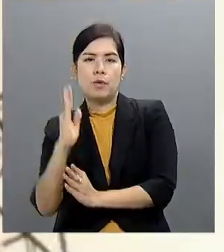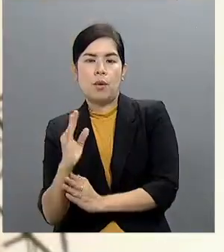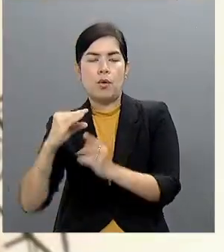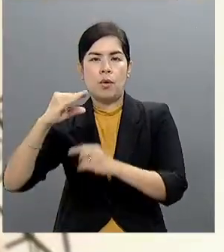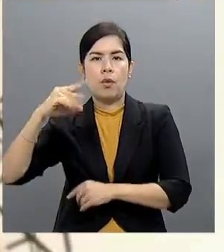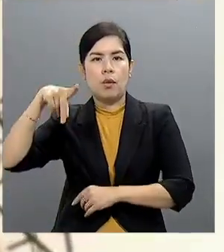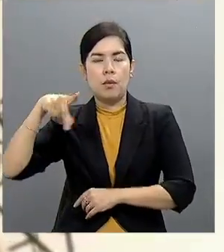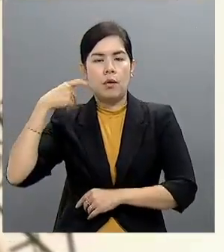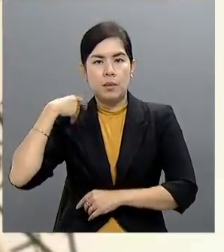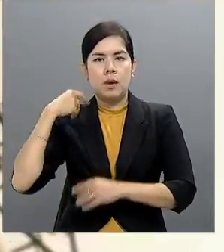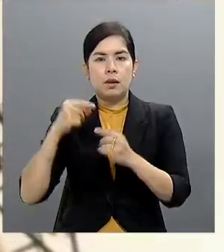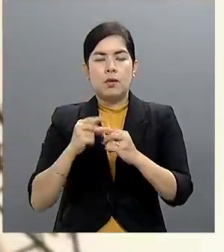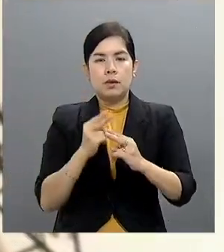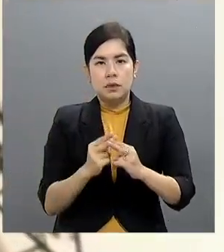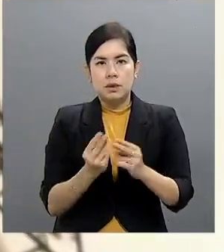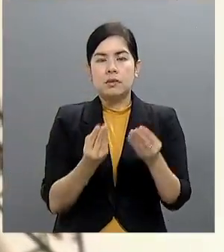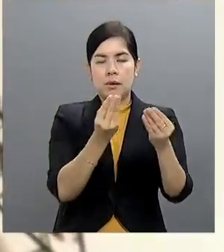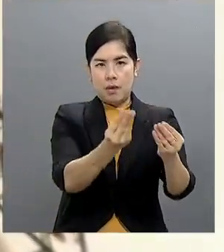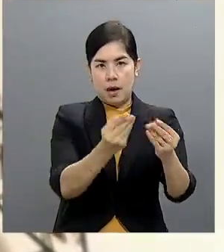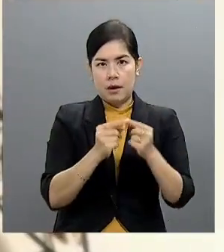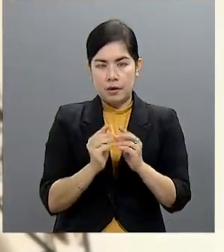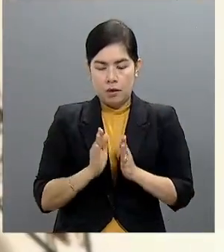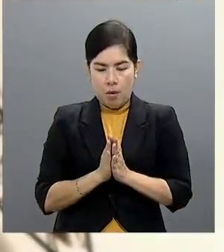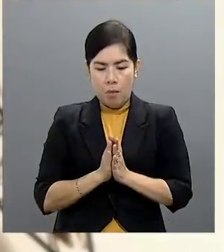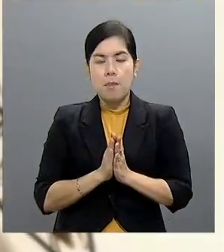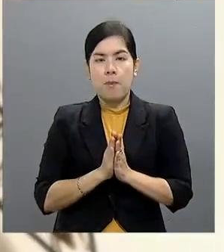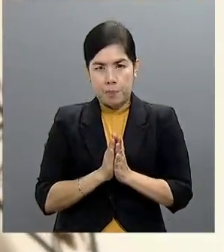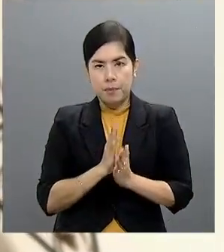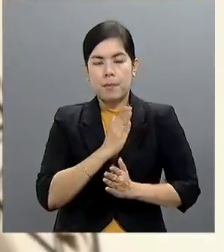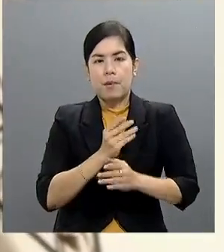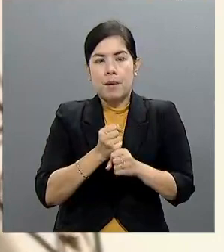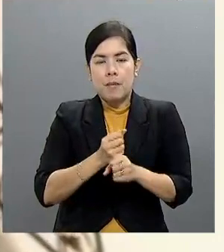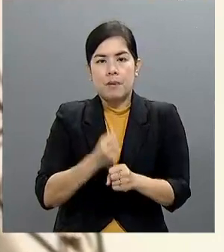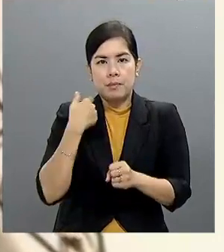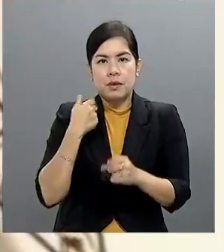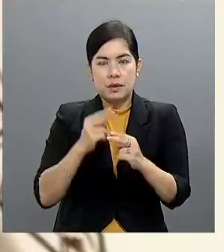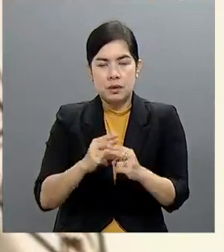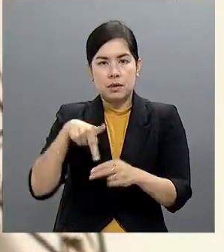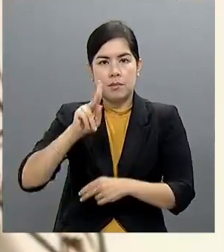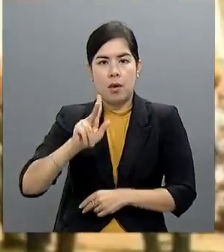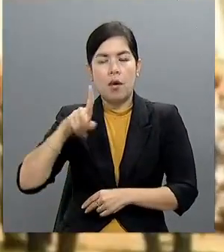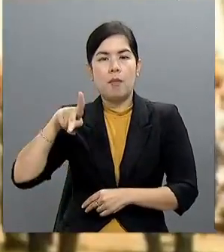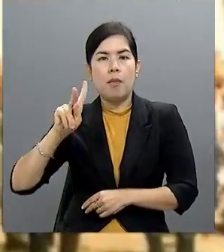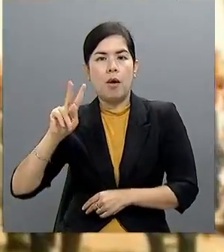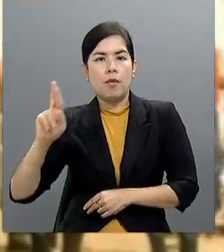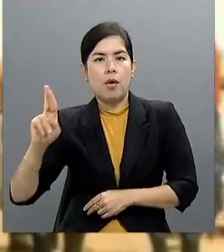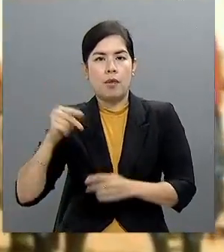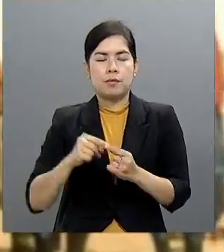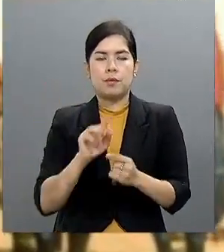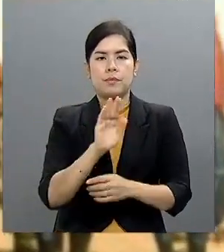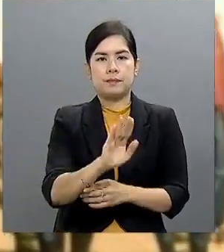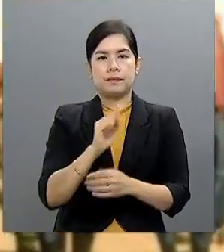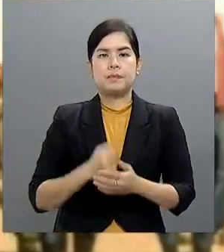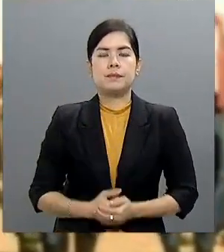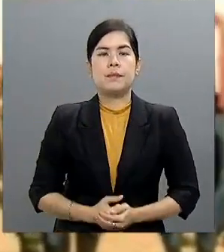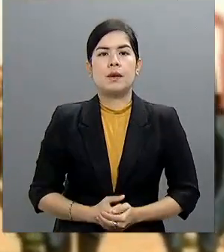พระนามพระพุทธรูปองค์นี้ว่าพระพ.ป.ร.ทองผาภูมิกาญจนธรรมพิทักษ์ค่ะนับเป็นพระม